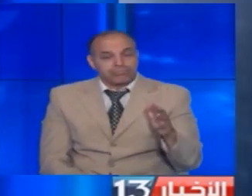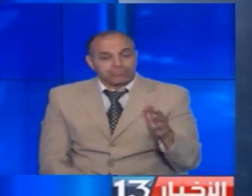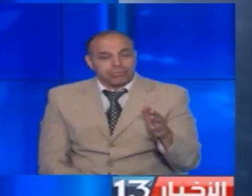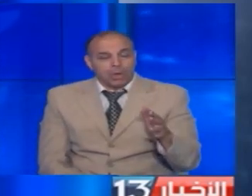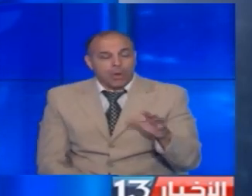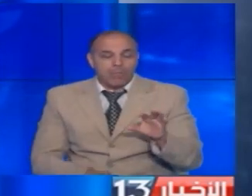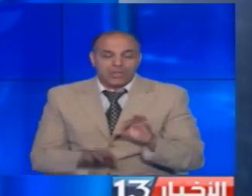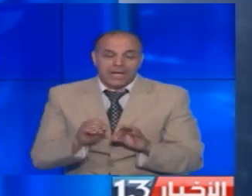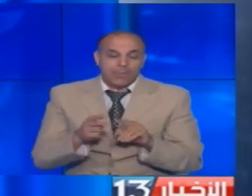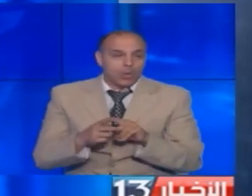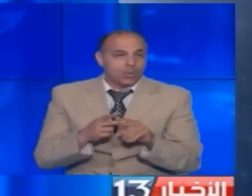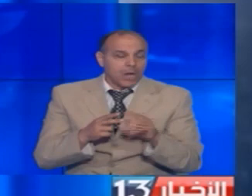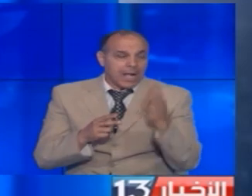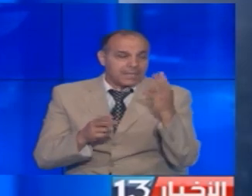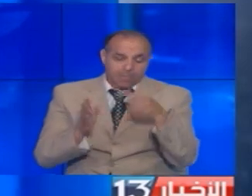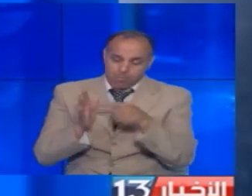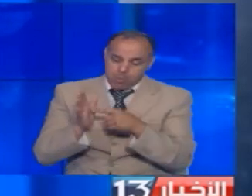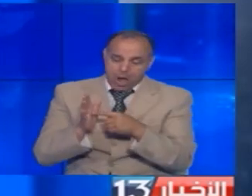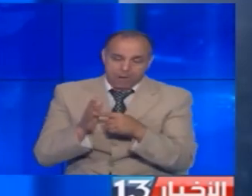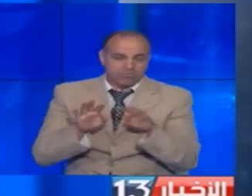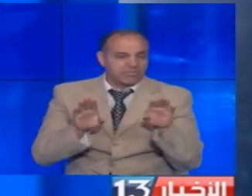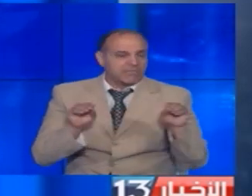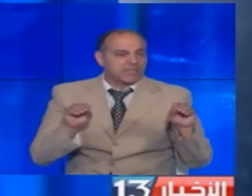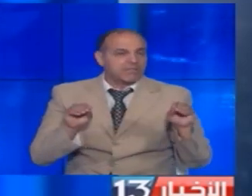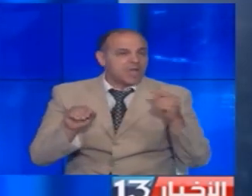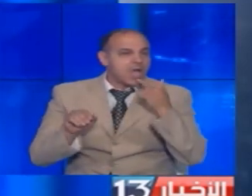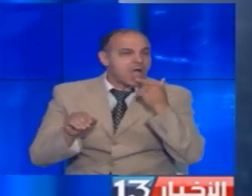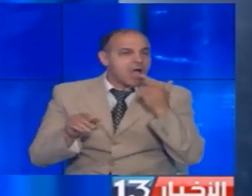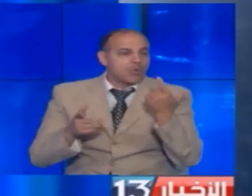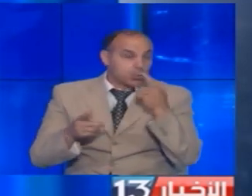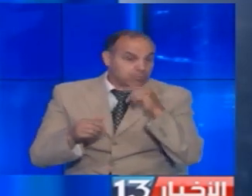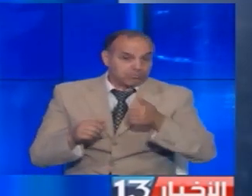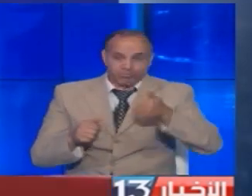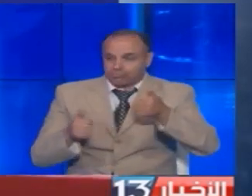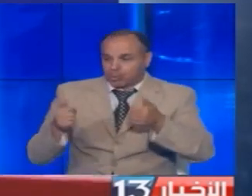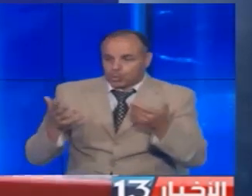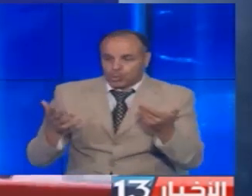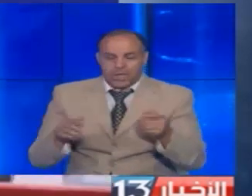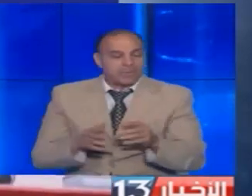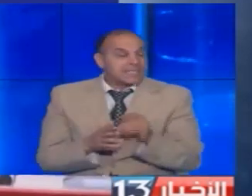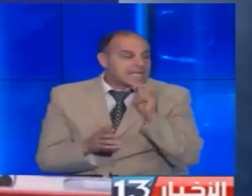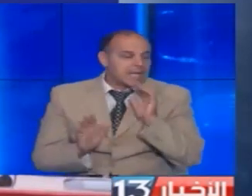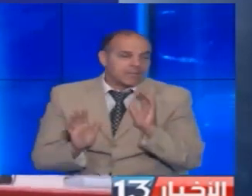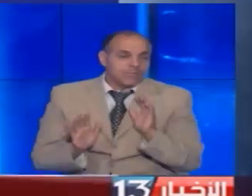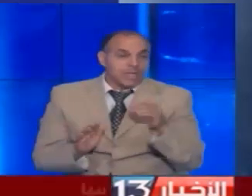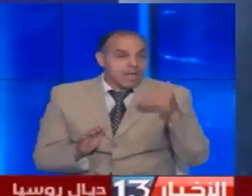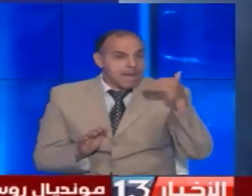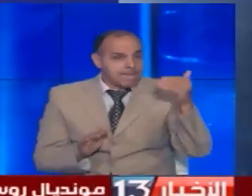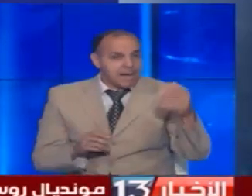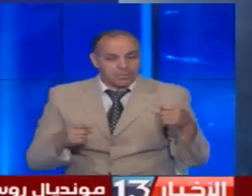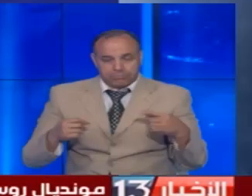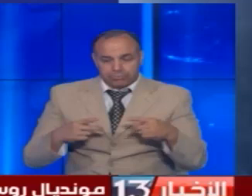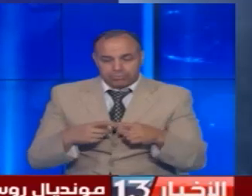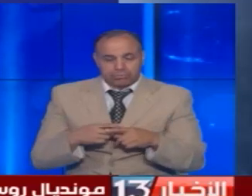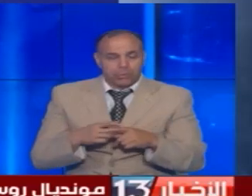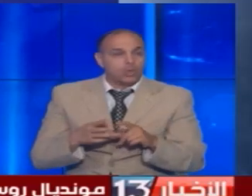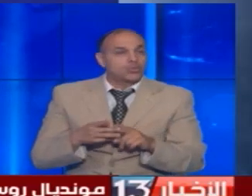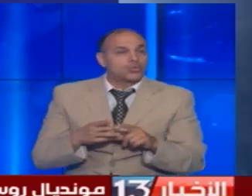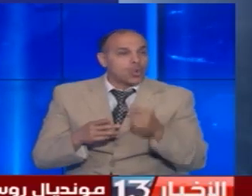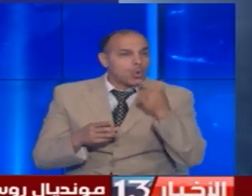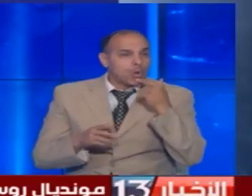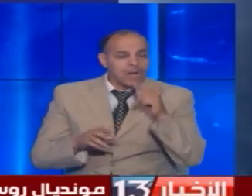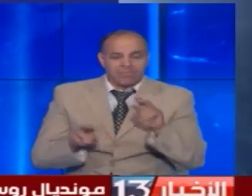يملك المنتخبان 4 نقاط في ظل عدم حسم أمر التأهل إلى حد الآن. وبعد جولتين اكتفيا